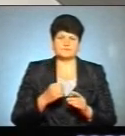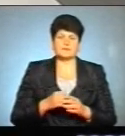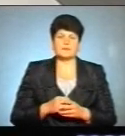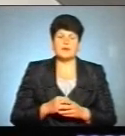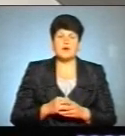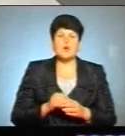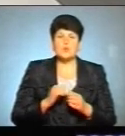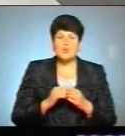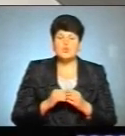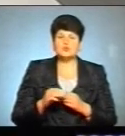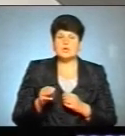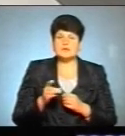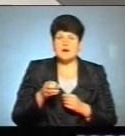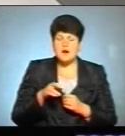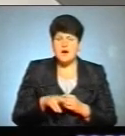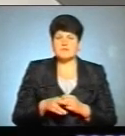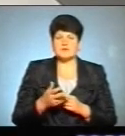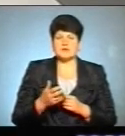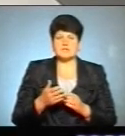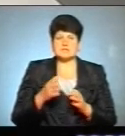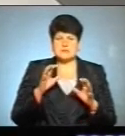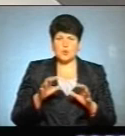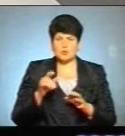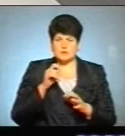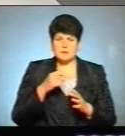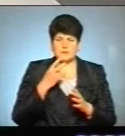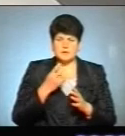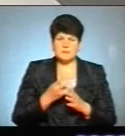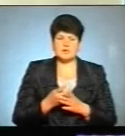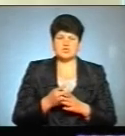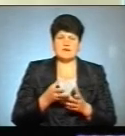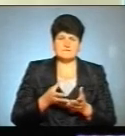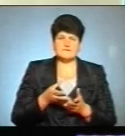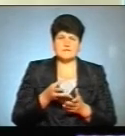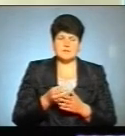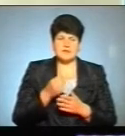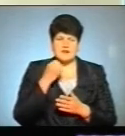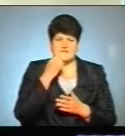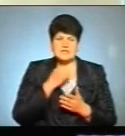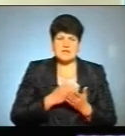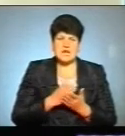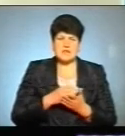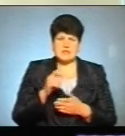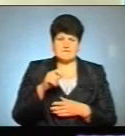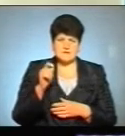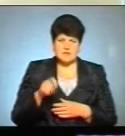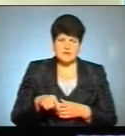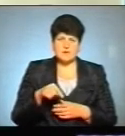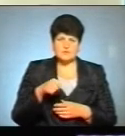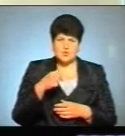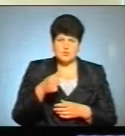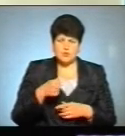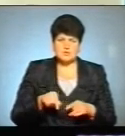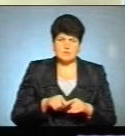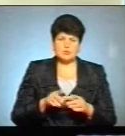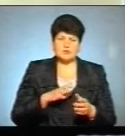щорічно до 5 травня законом України передбачена така виплата до ветеранам війни. І цього року також була